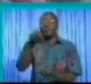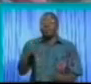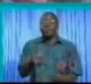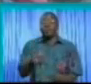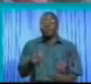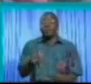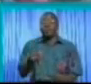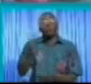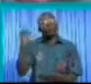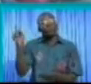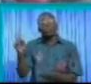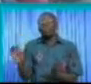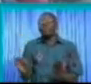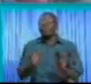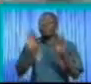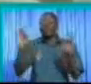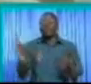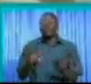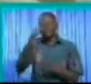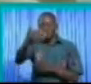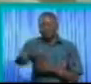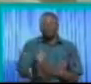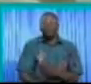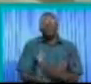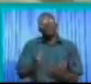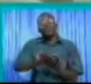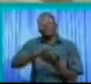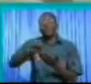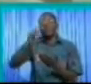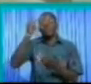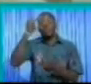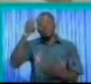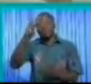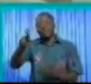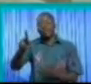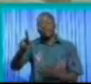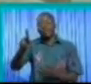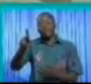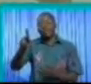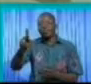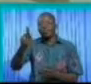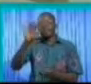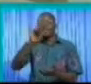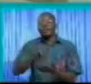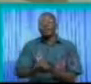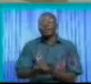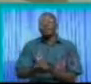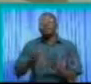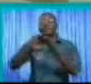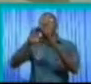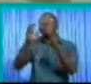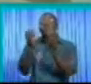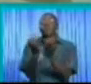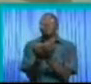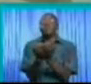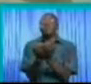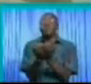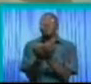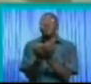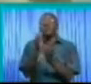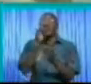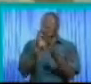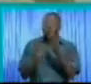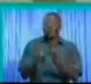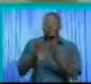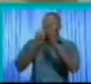qu'on commémore cette invitation du Saint-Père là. Et c'est la commission justice